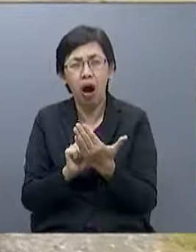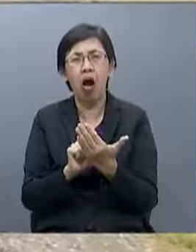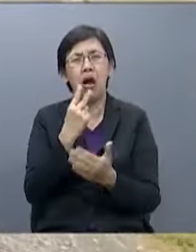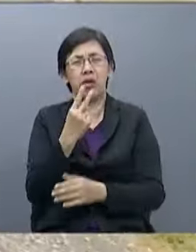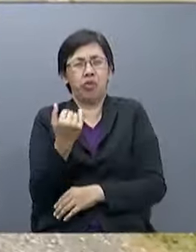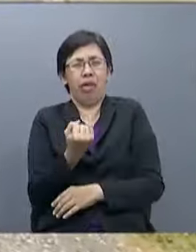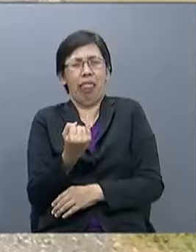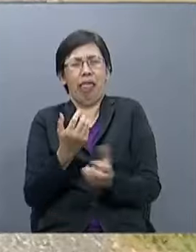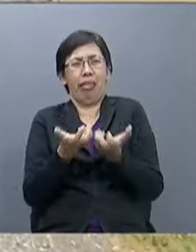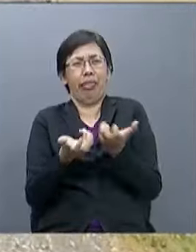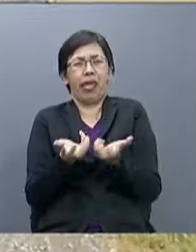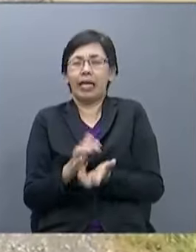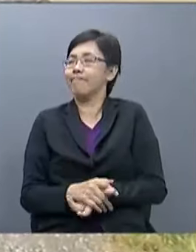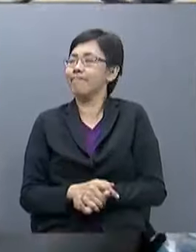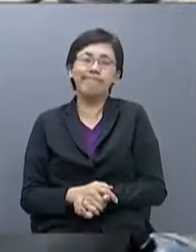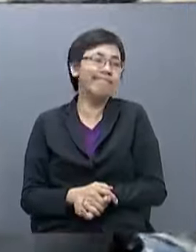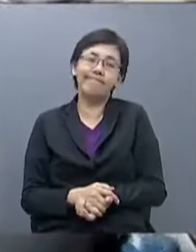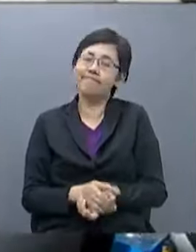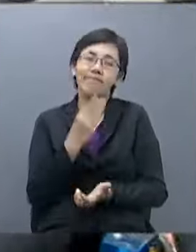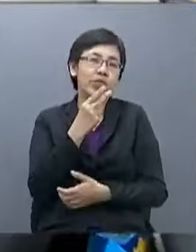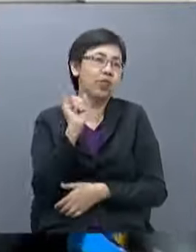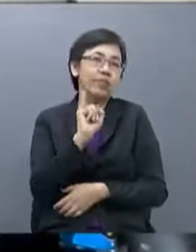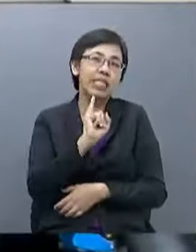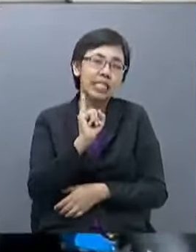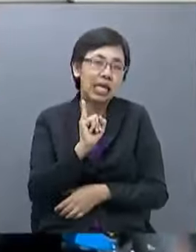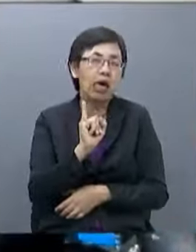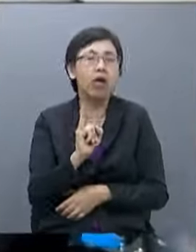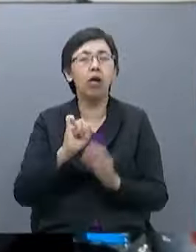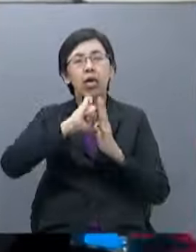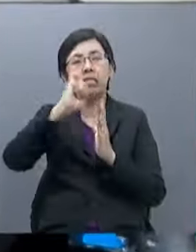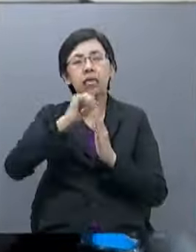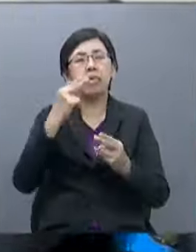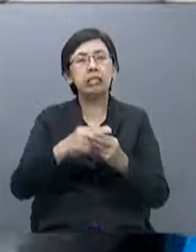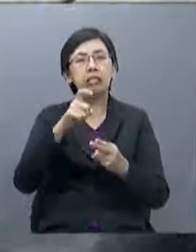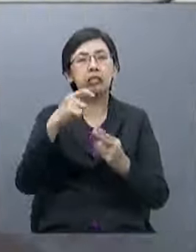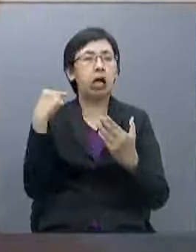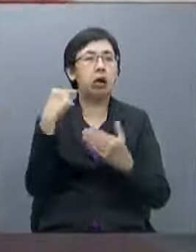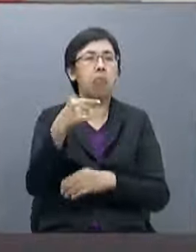ใหม่ได้รับความเสียหายแล้วก็ถือว่าเป็นการทำลายชื่อเสียงของเมืองเชียงใหม่ด้วยครับ